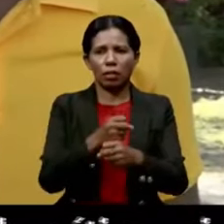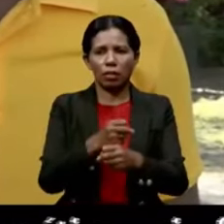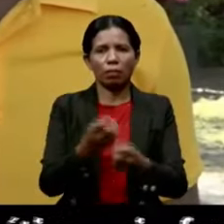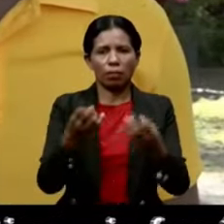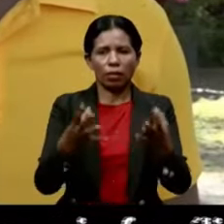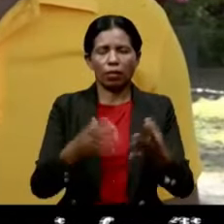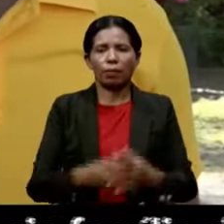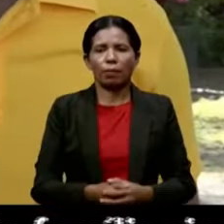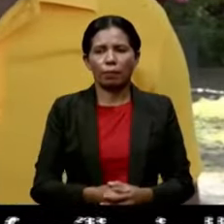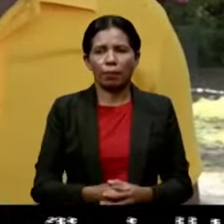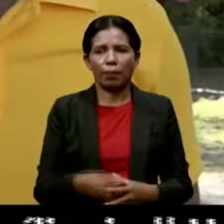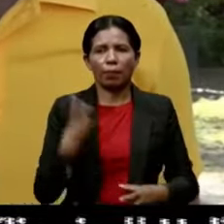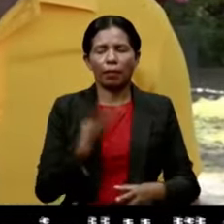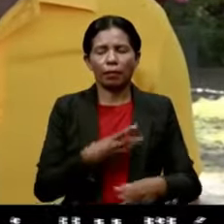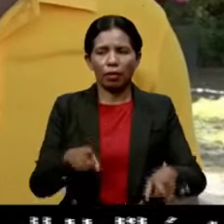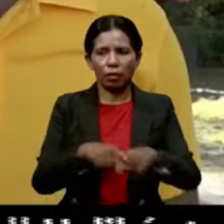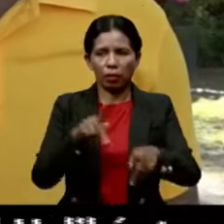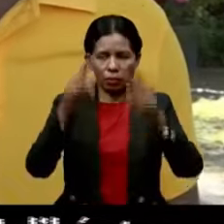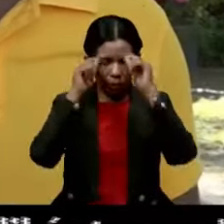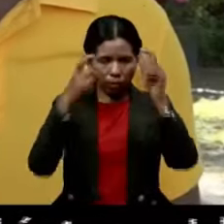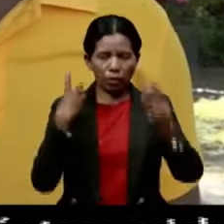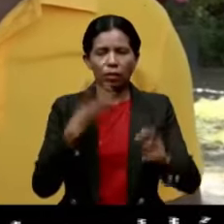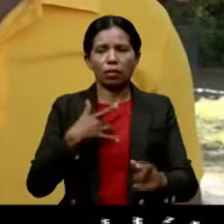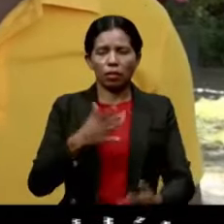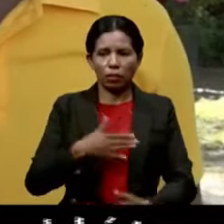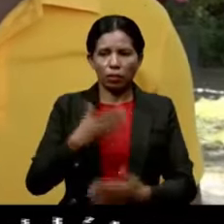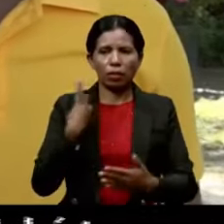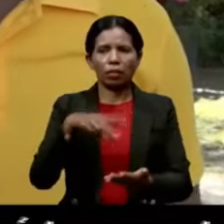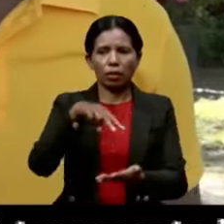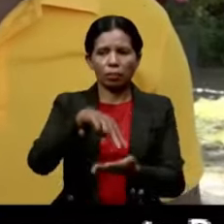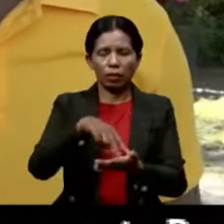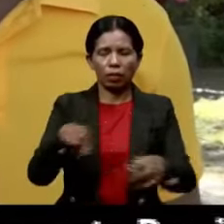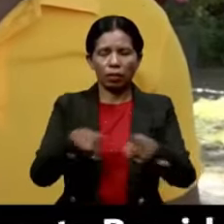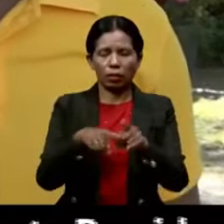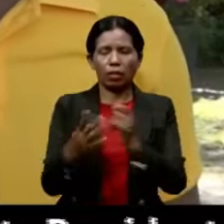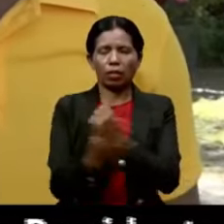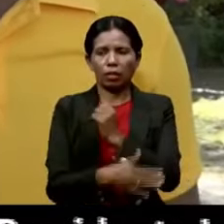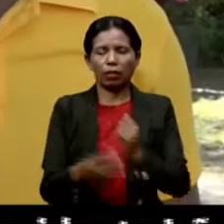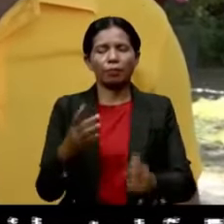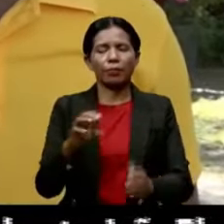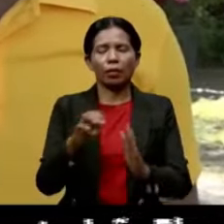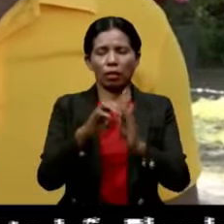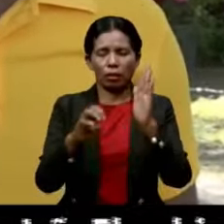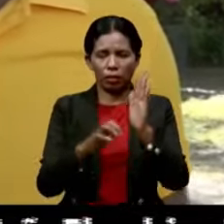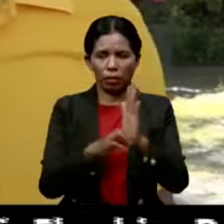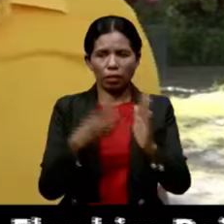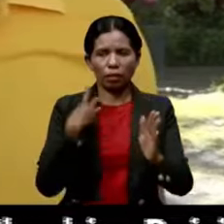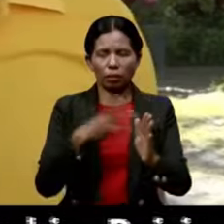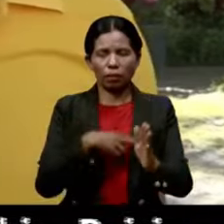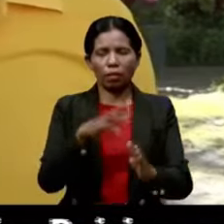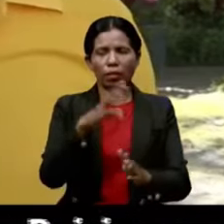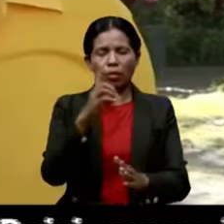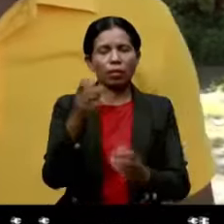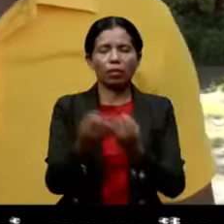nilaran. Ita hanesan timoron ita orguidu. Porque ita hamrikon hanesan asaun. Asaun ita be ita bolu soberano